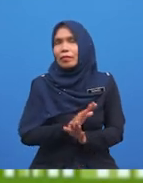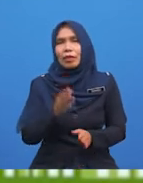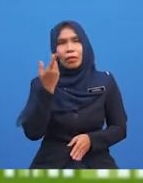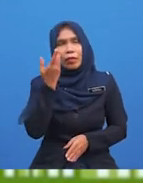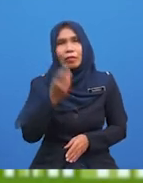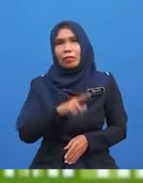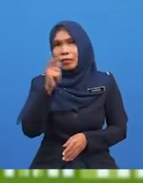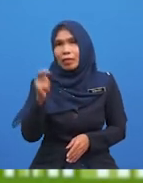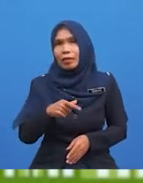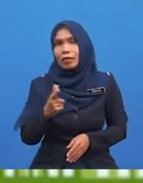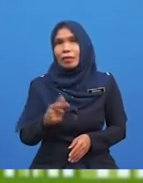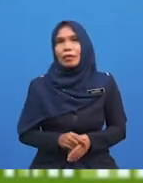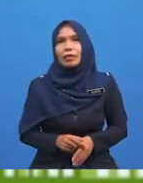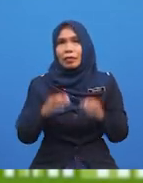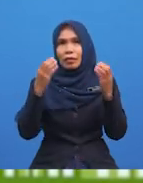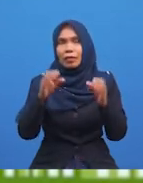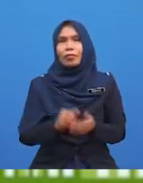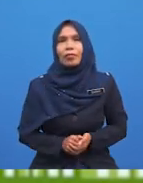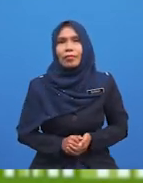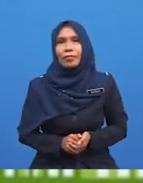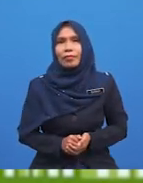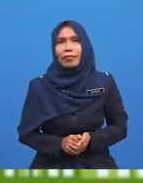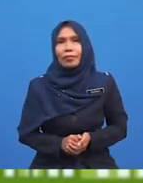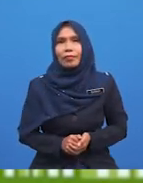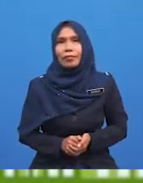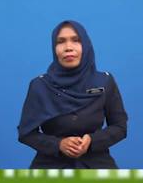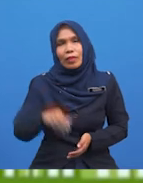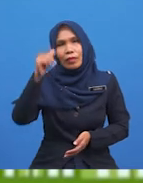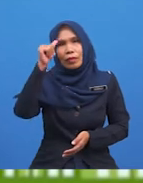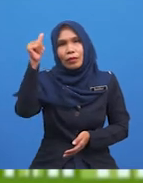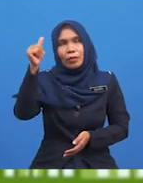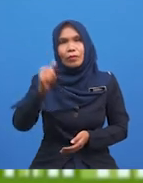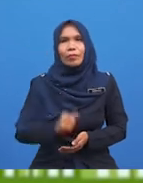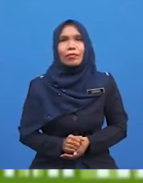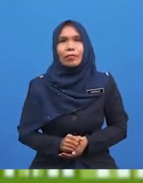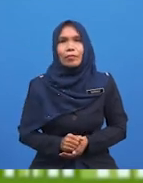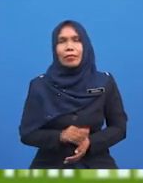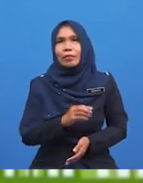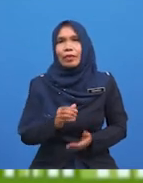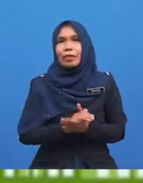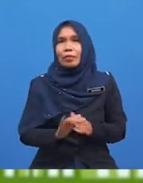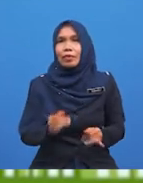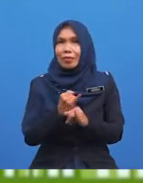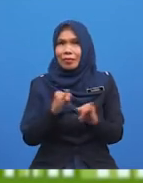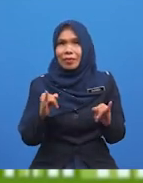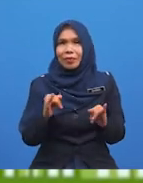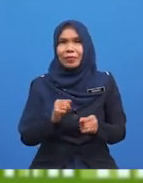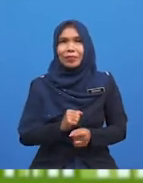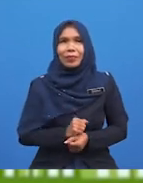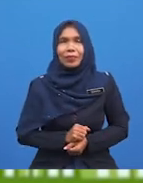tanyalah cikgu. Selamat maju jaya dari cikgu. Assalamualaikum dan selamat sejahtera.